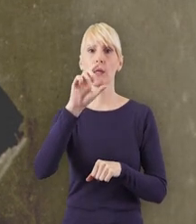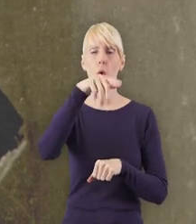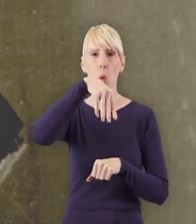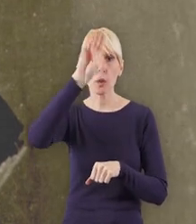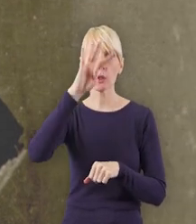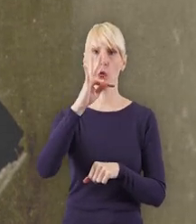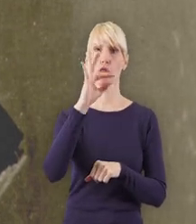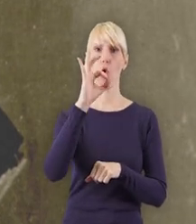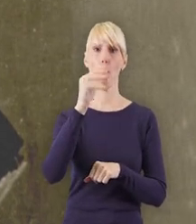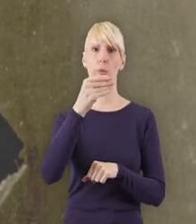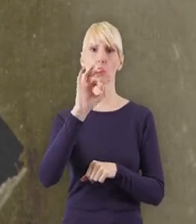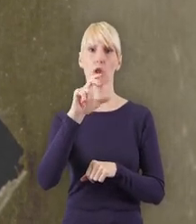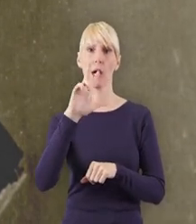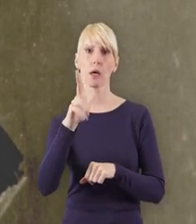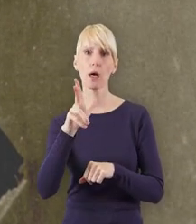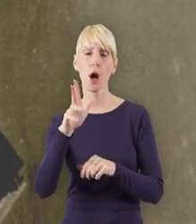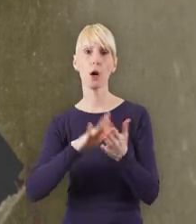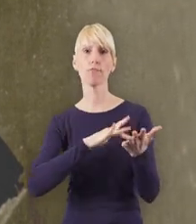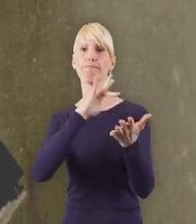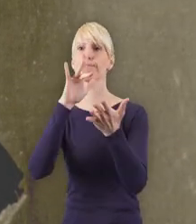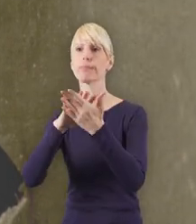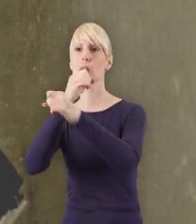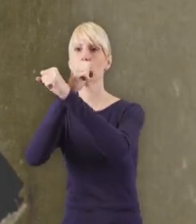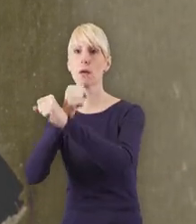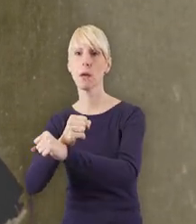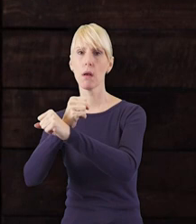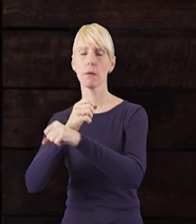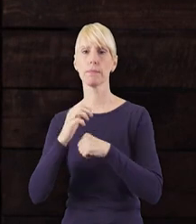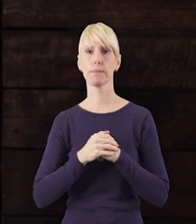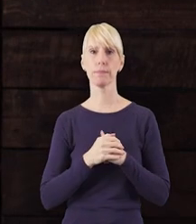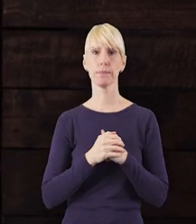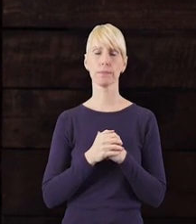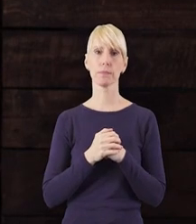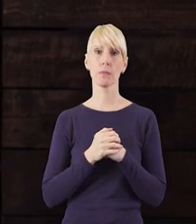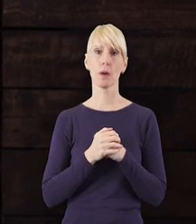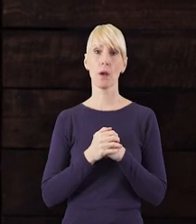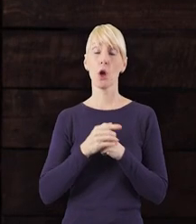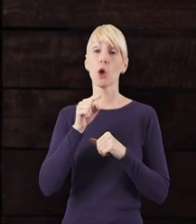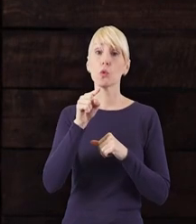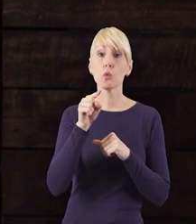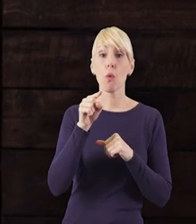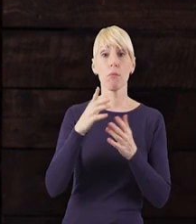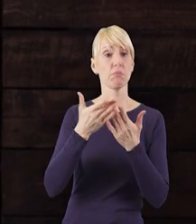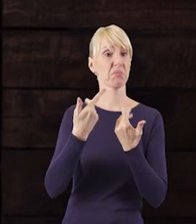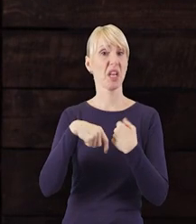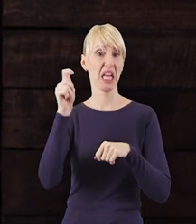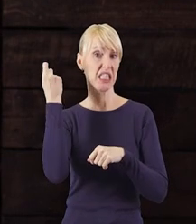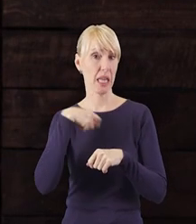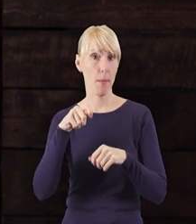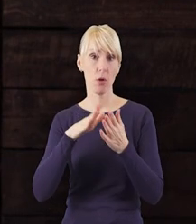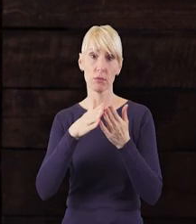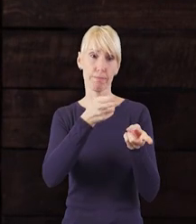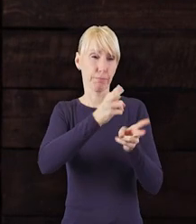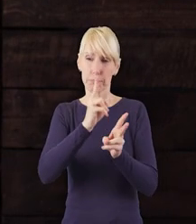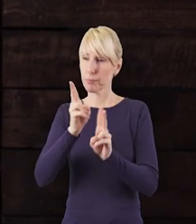biskupem Kazimierzem Tomczakiem trafiło do radogowskiego obozu. Najpewniej żaden spośród nich nie został zamordowany